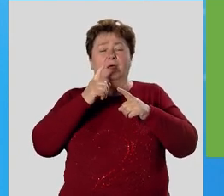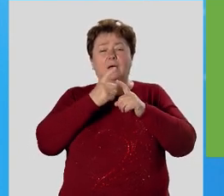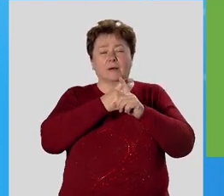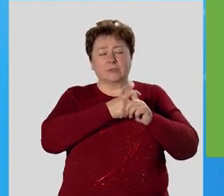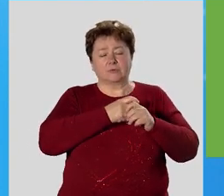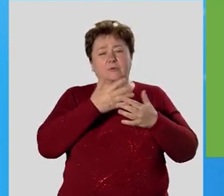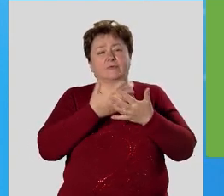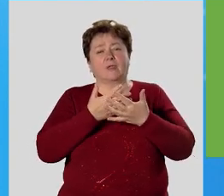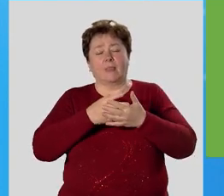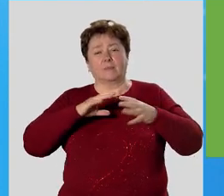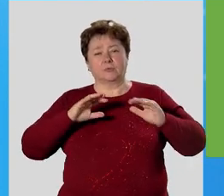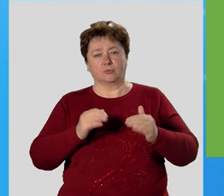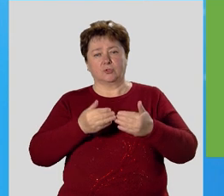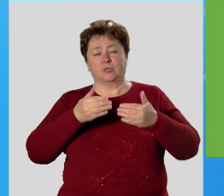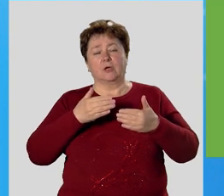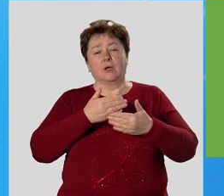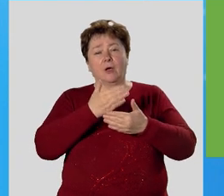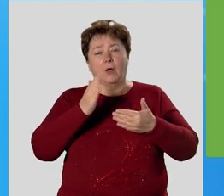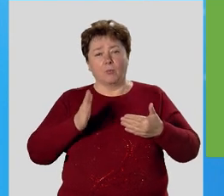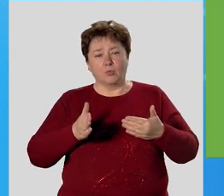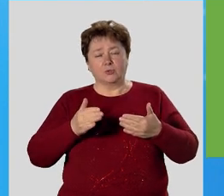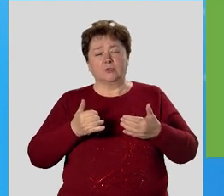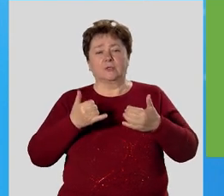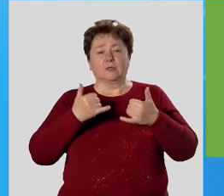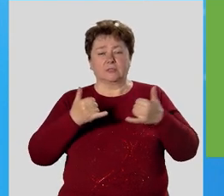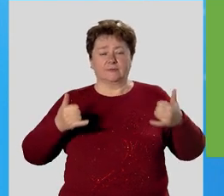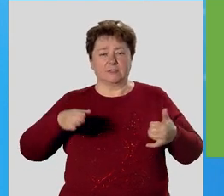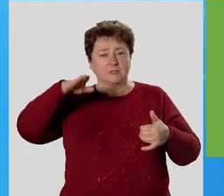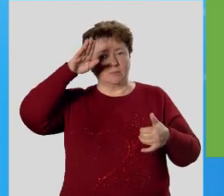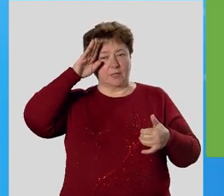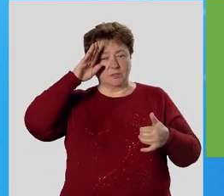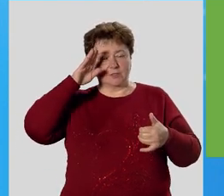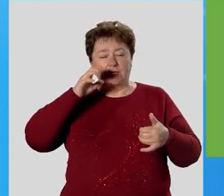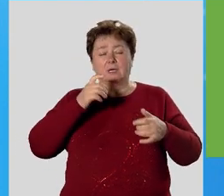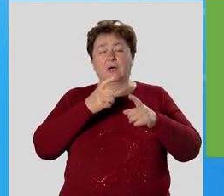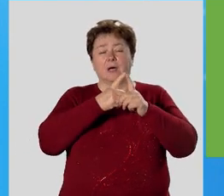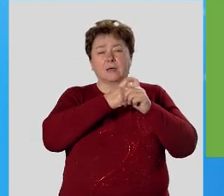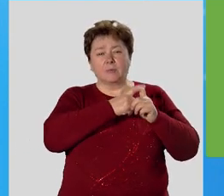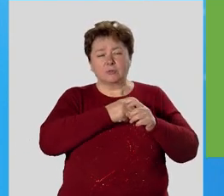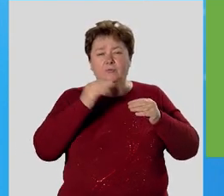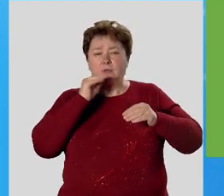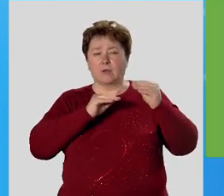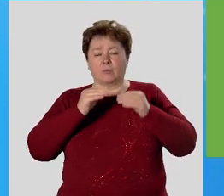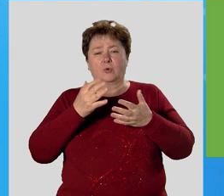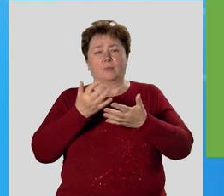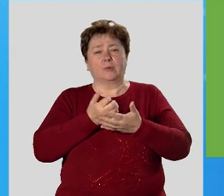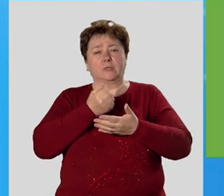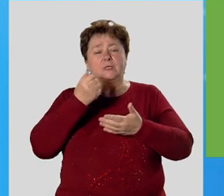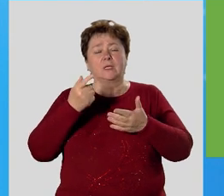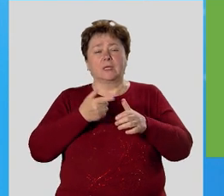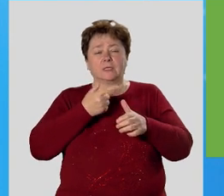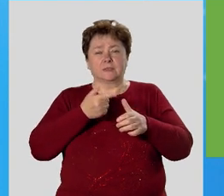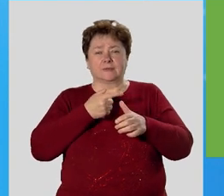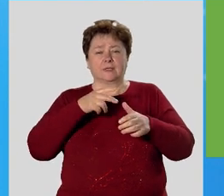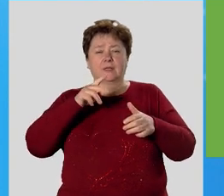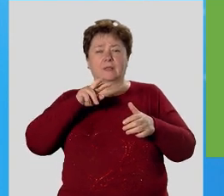тогда в данном случае у нас будет развиваться мальчик. Хромосомный набор принято